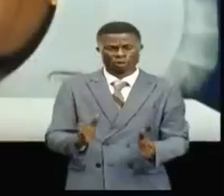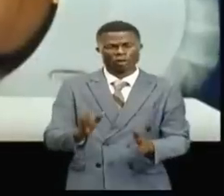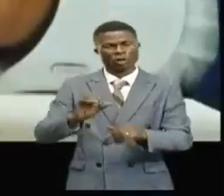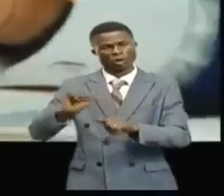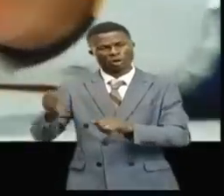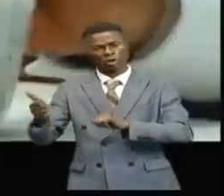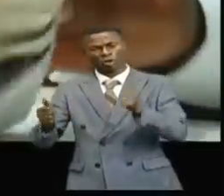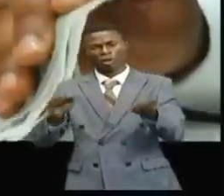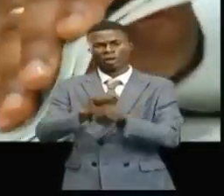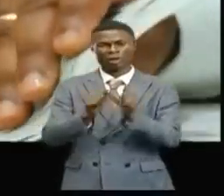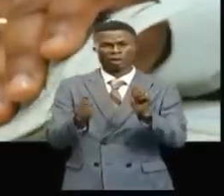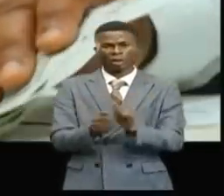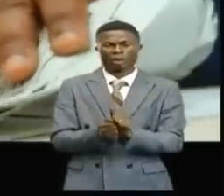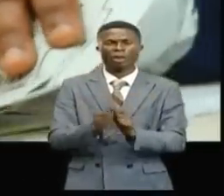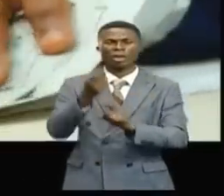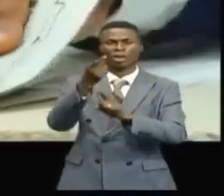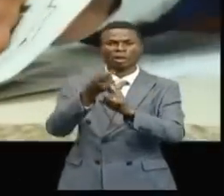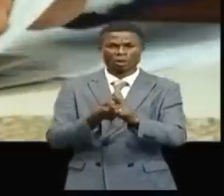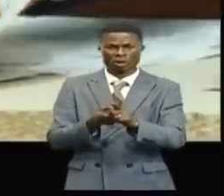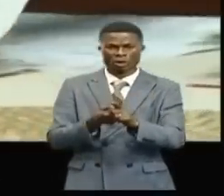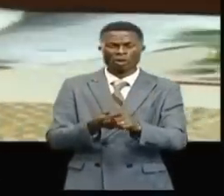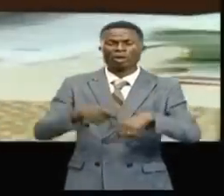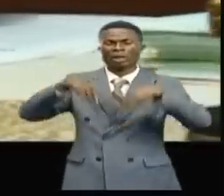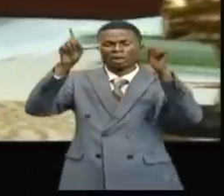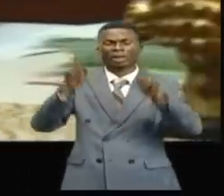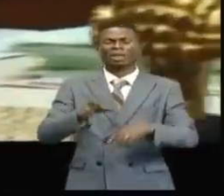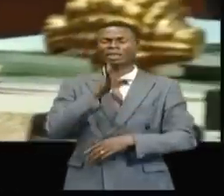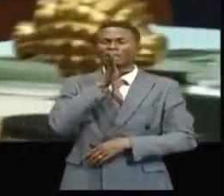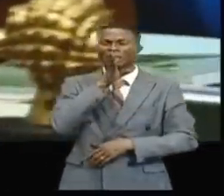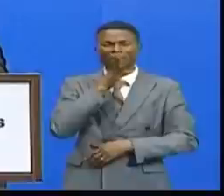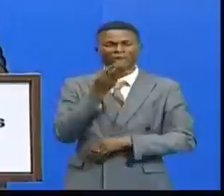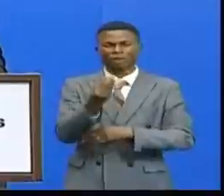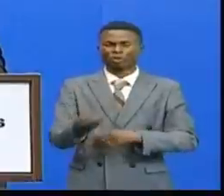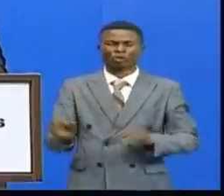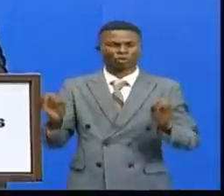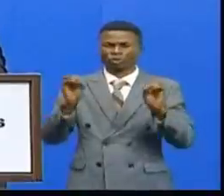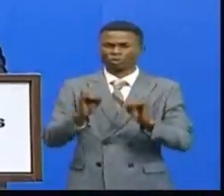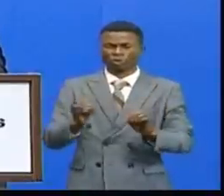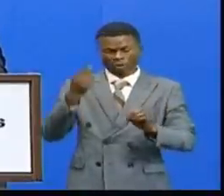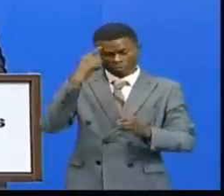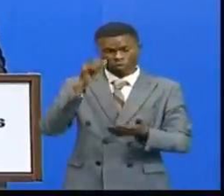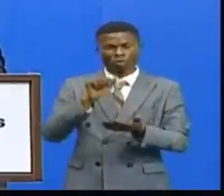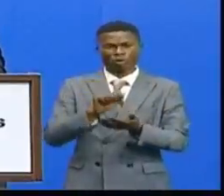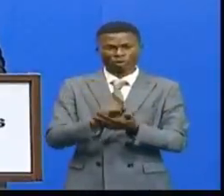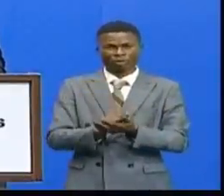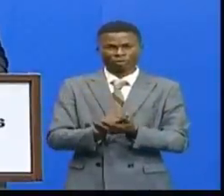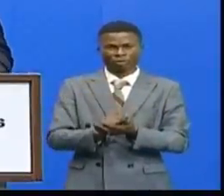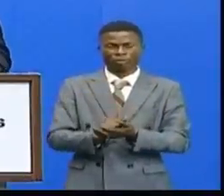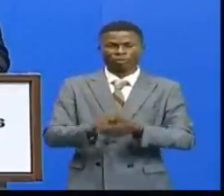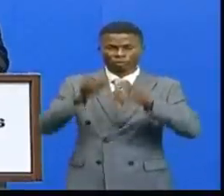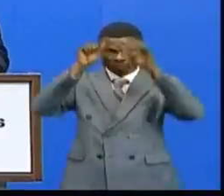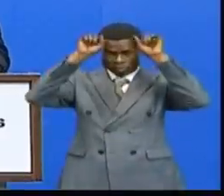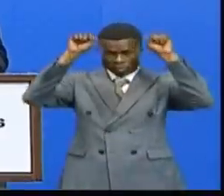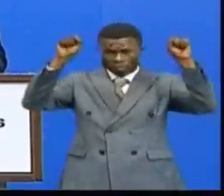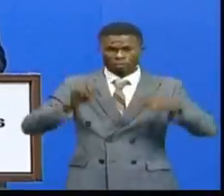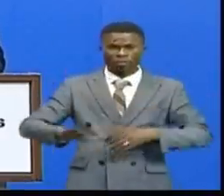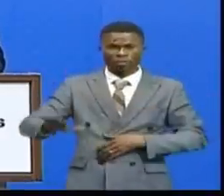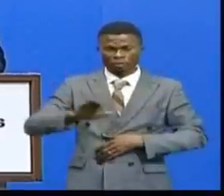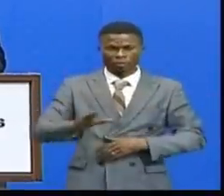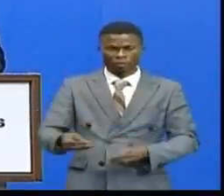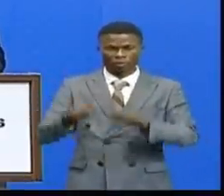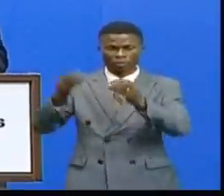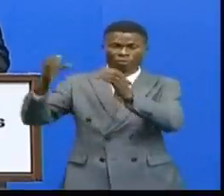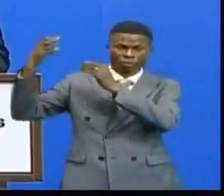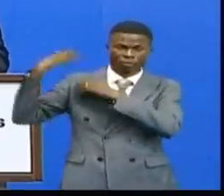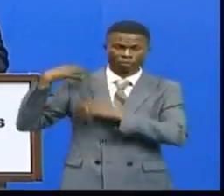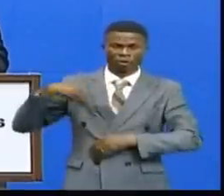une question des mois, voire des années. Pour ce faire, le président de la République a chargé les